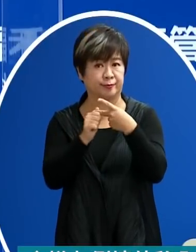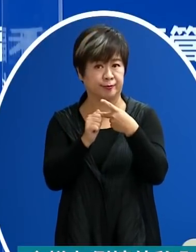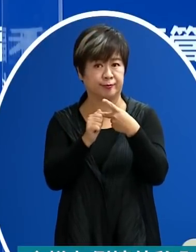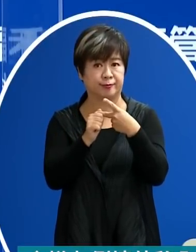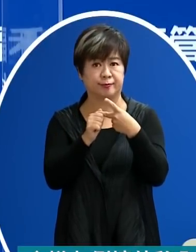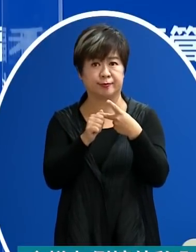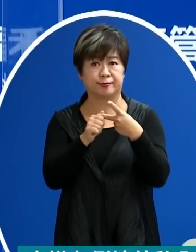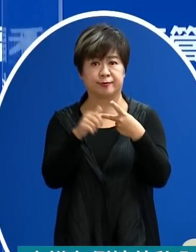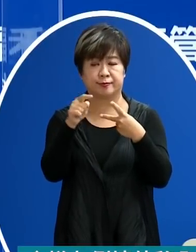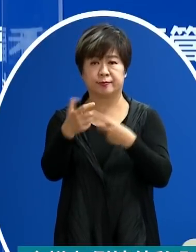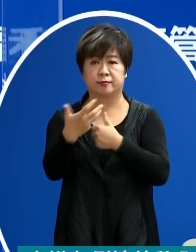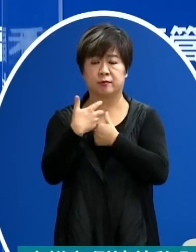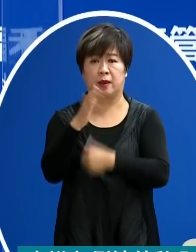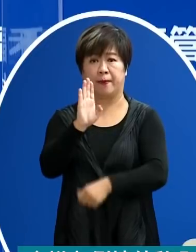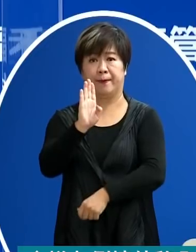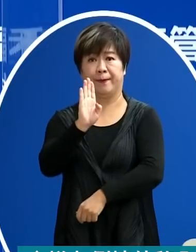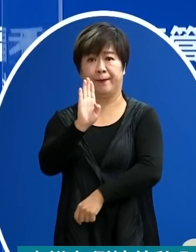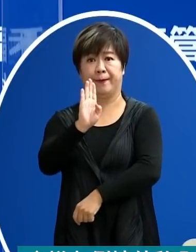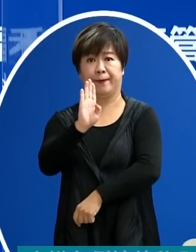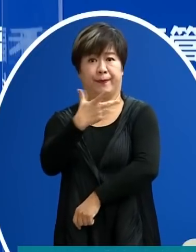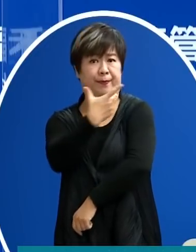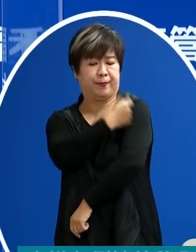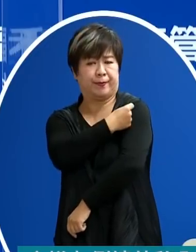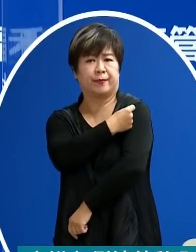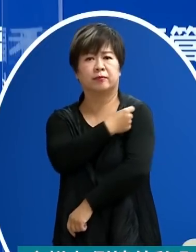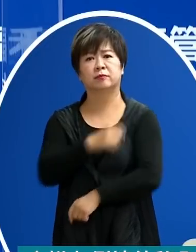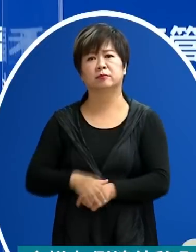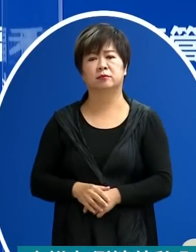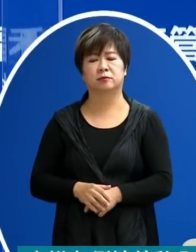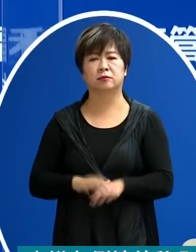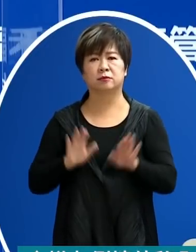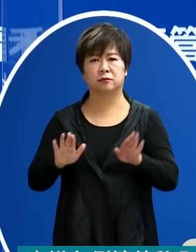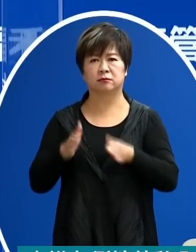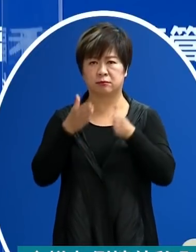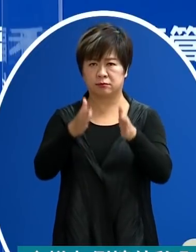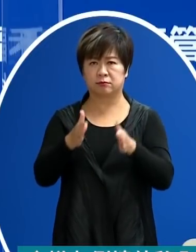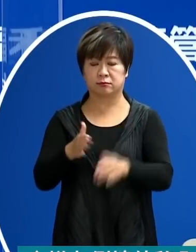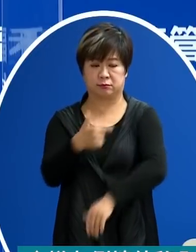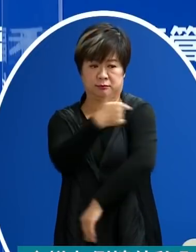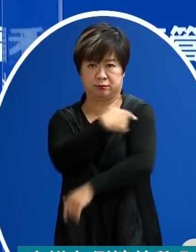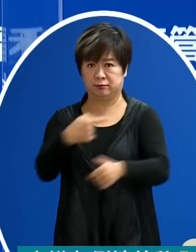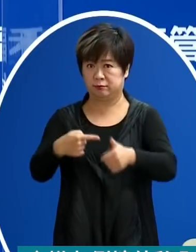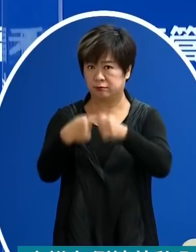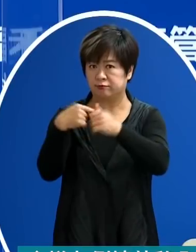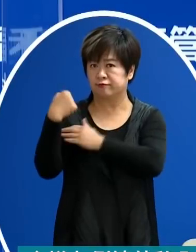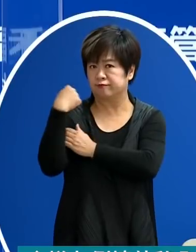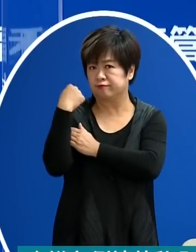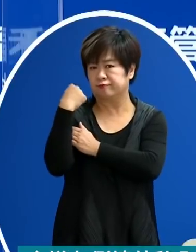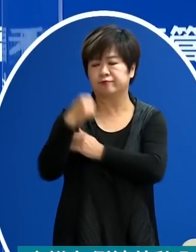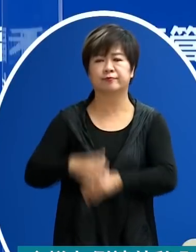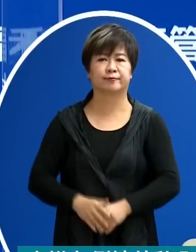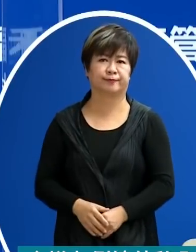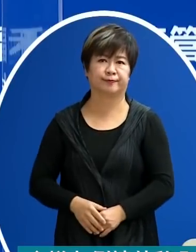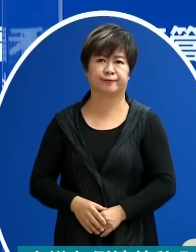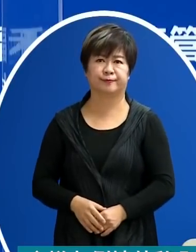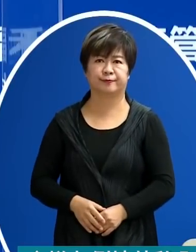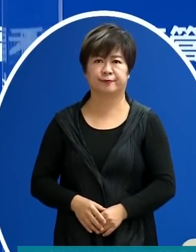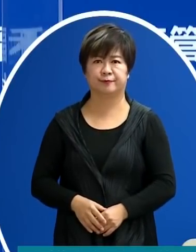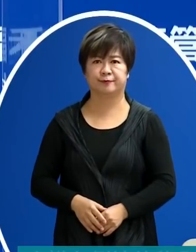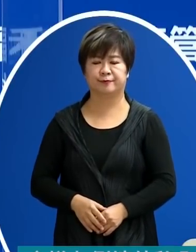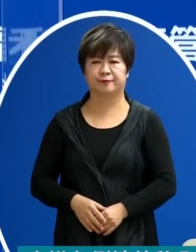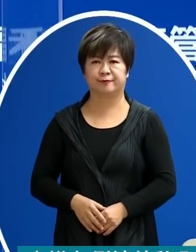讲 BNT 我们再过来还是维持在打第一剂以 BNT 为主，